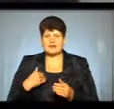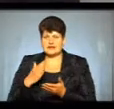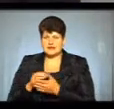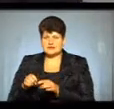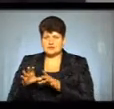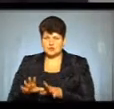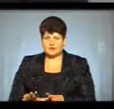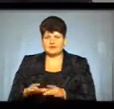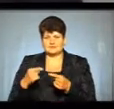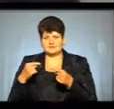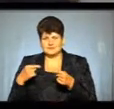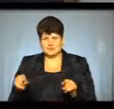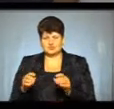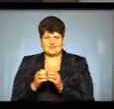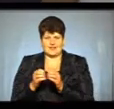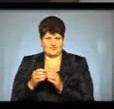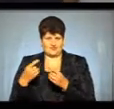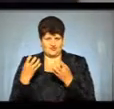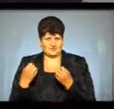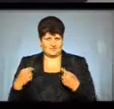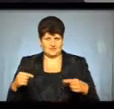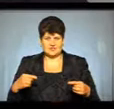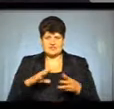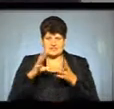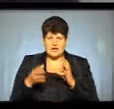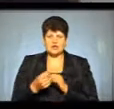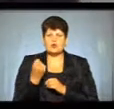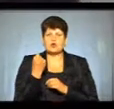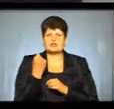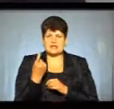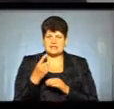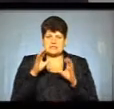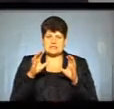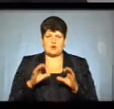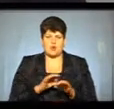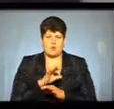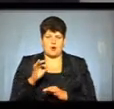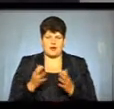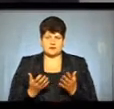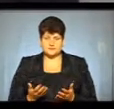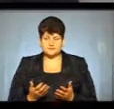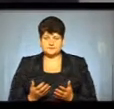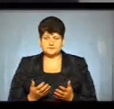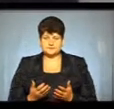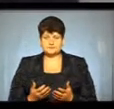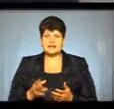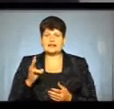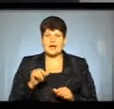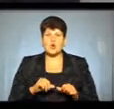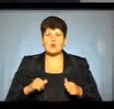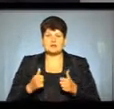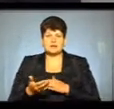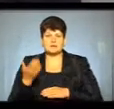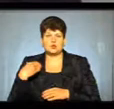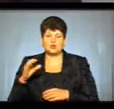альтернативних законопроєктів. Тобто є в загальному зареєстровано 11 законопроєктів. На комітеті минулої середи